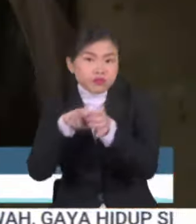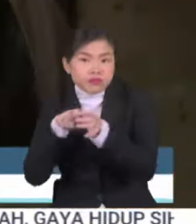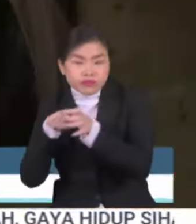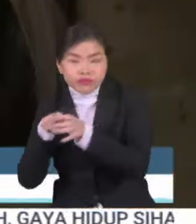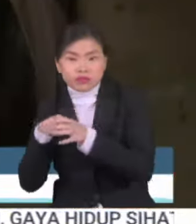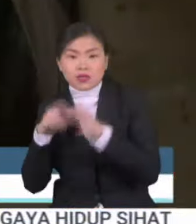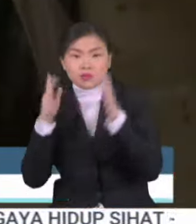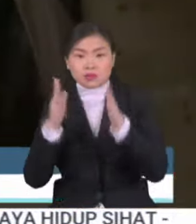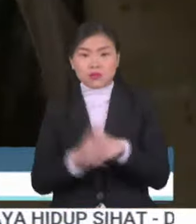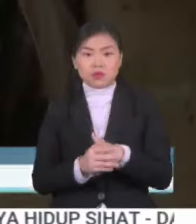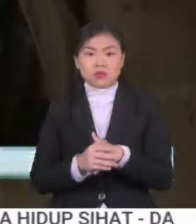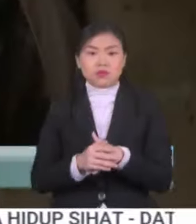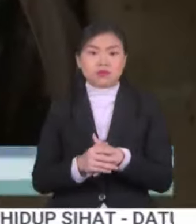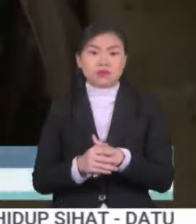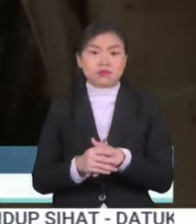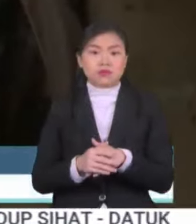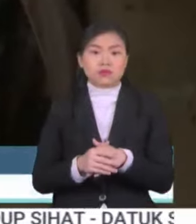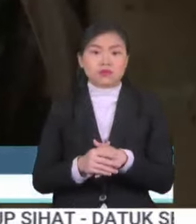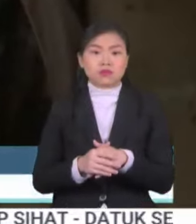sini